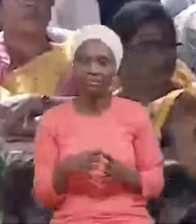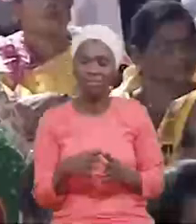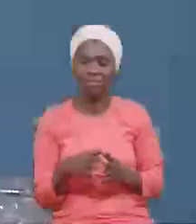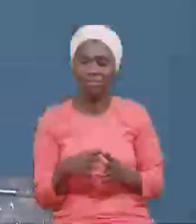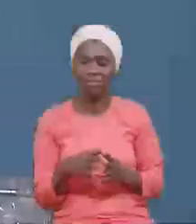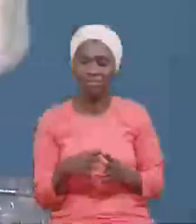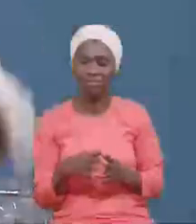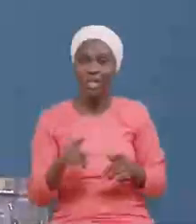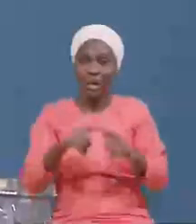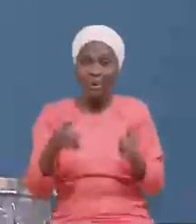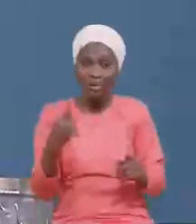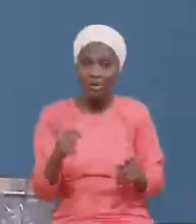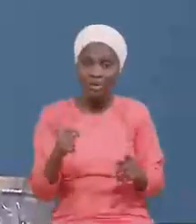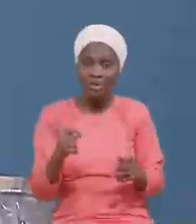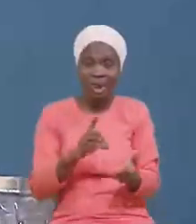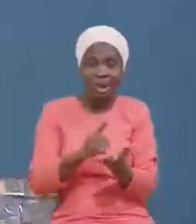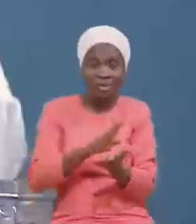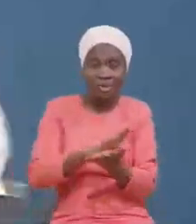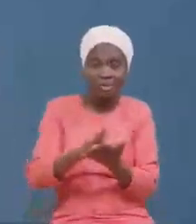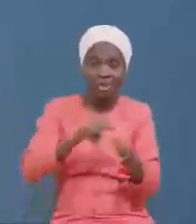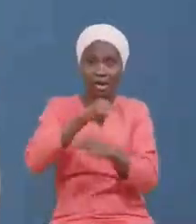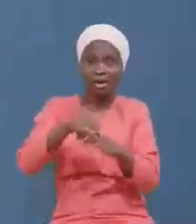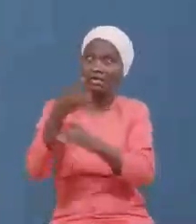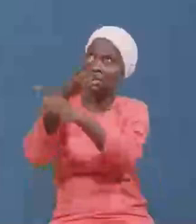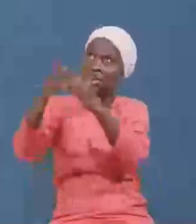Mais le libérateur surnaturel,